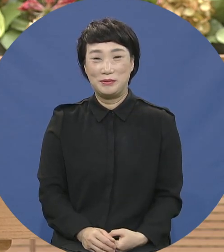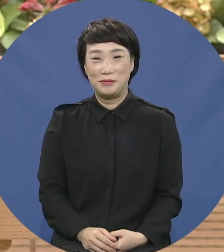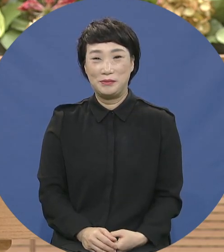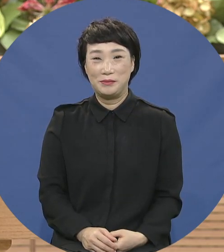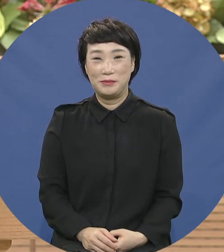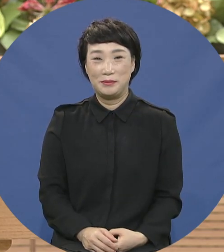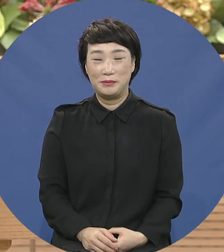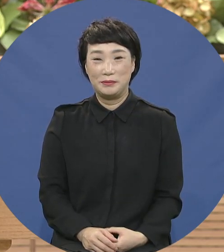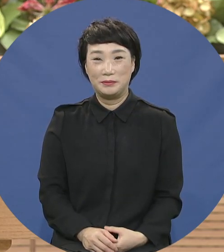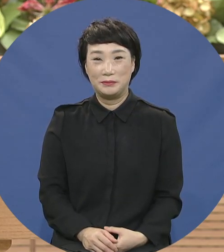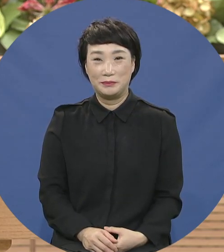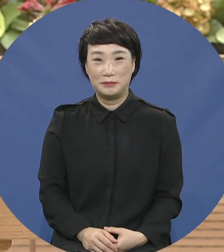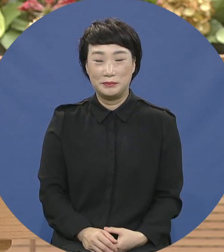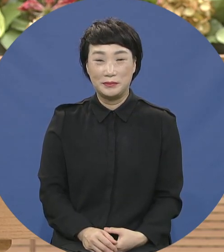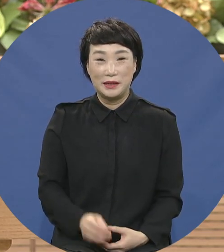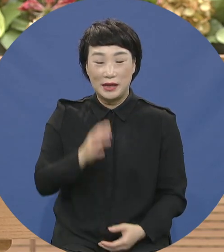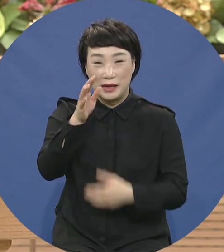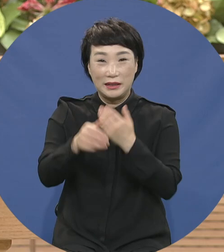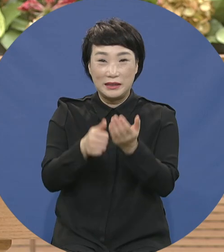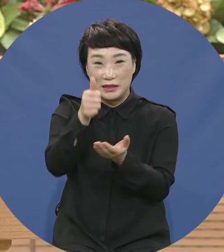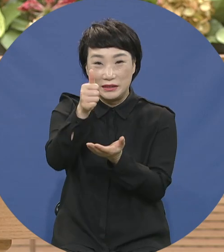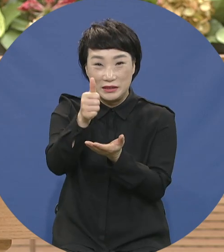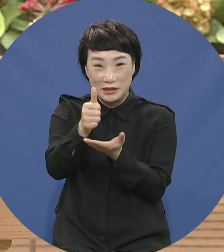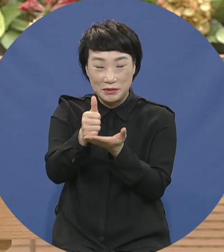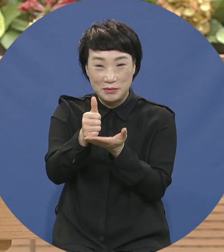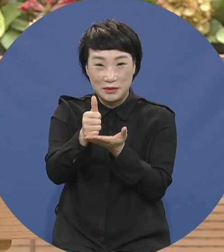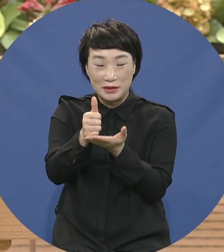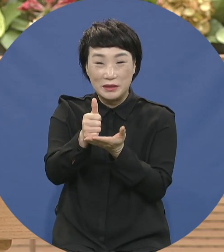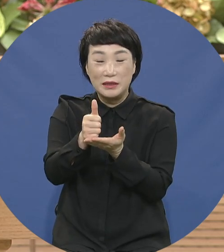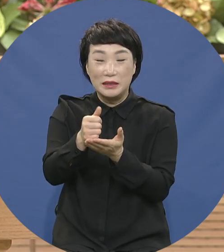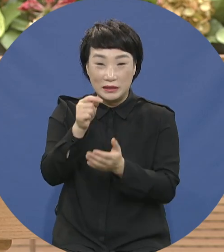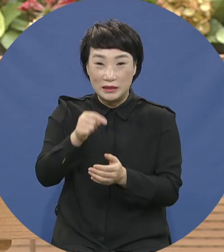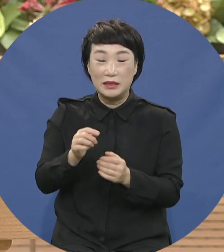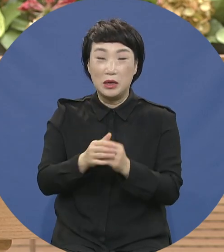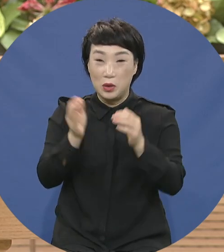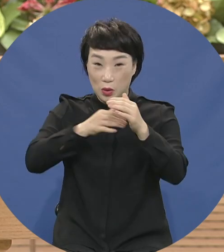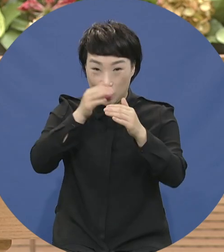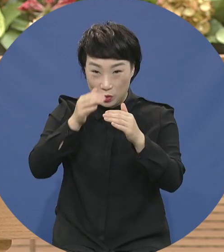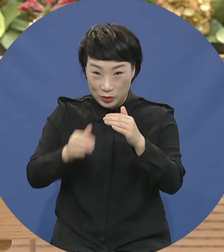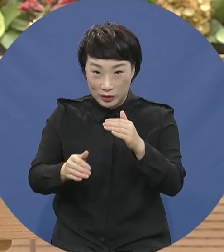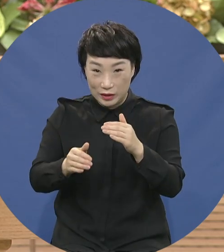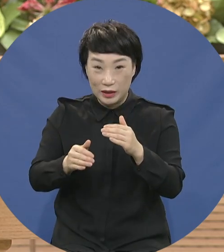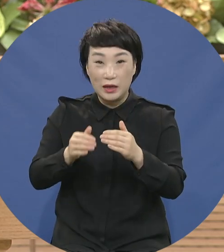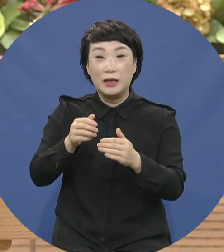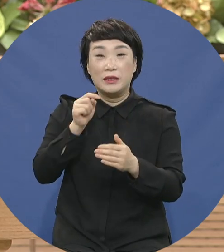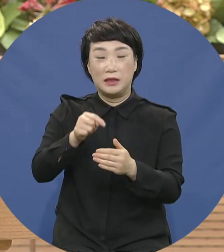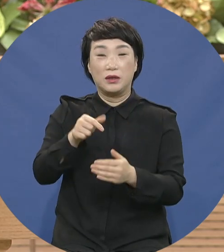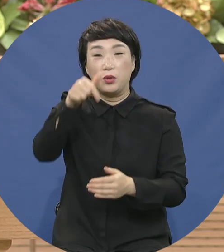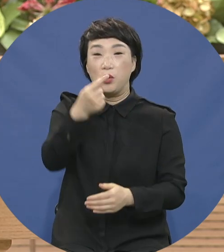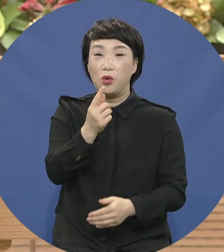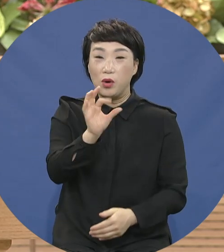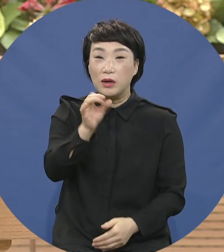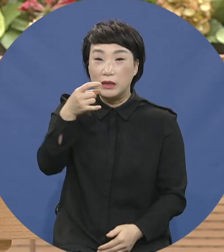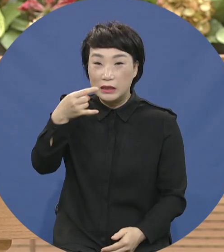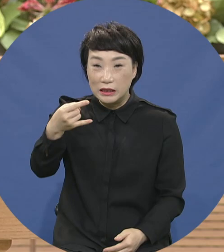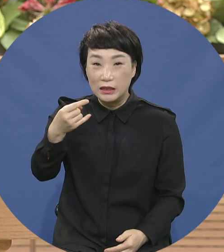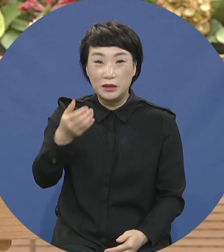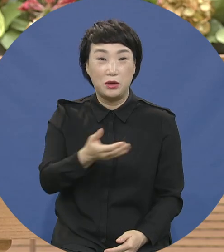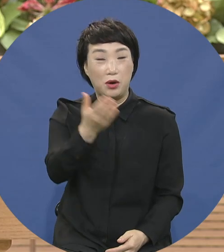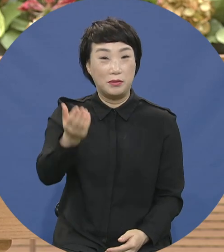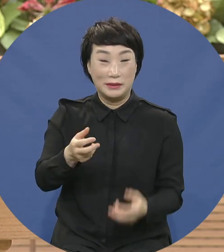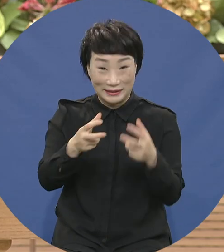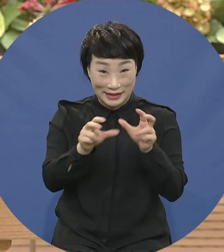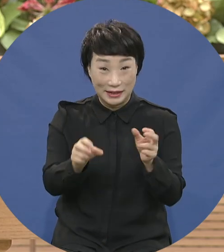느껴갑니다. 하나님은 이 공의로우신 공의라고 하는 것은